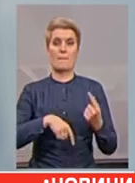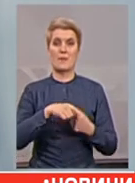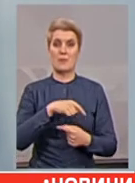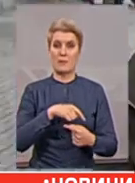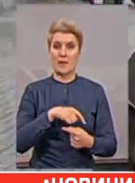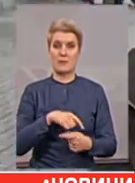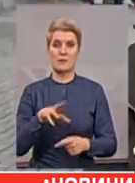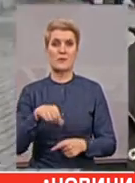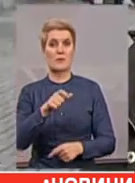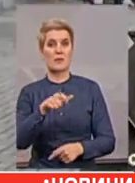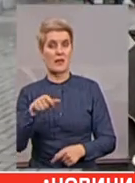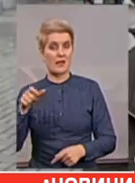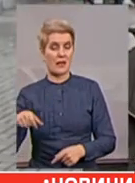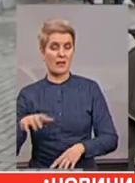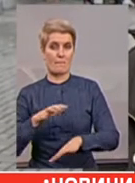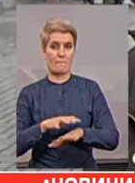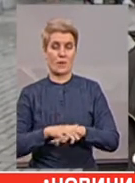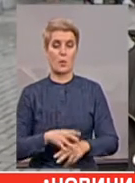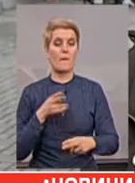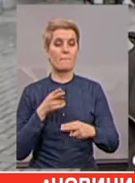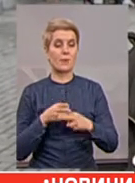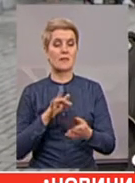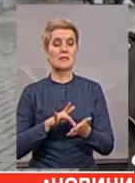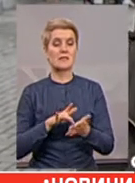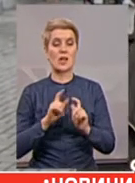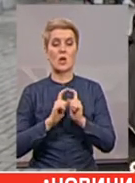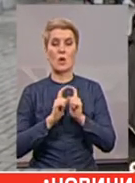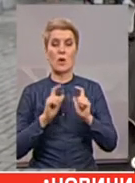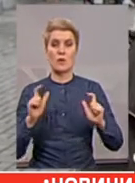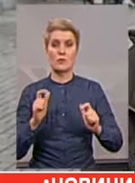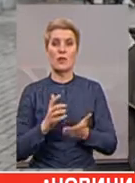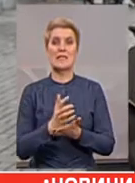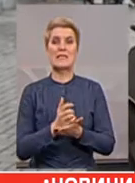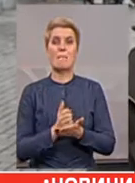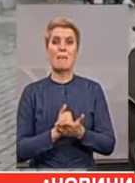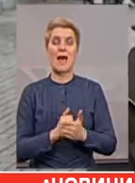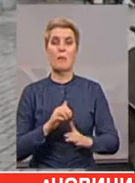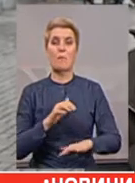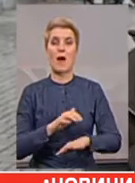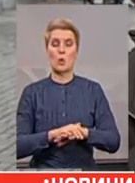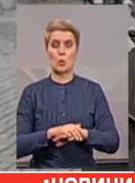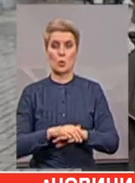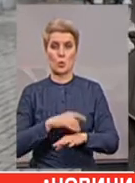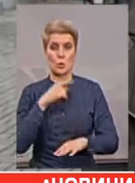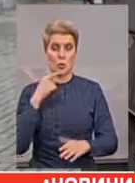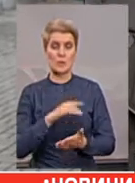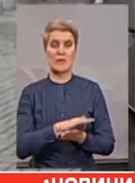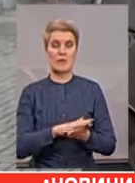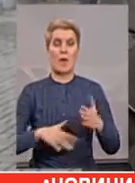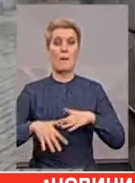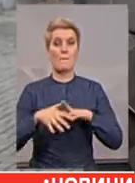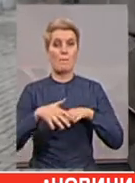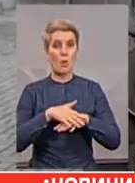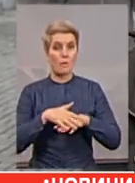клієнтам банку. Блокада центрального офісу Сбербанку Росії триває. За словами блокувальників, вони звідси не підуть, допоки